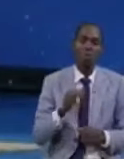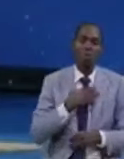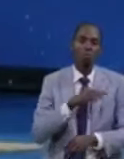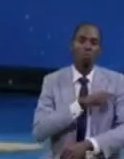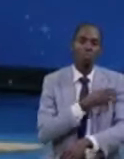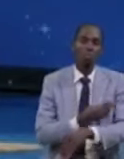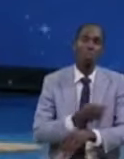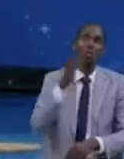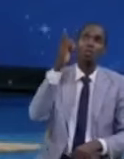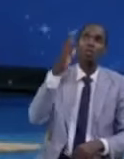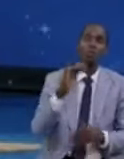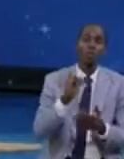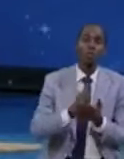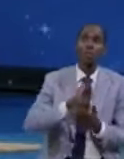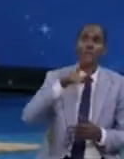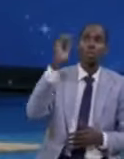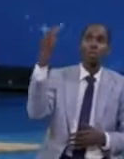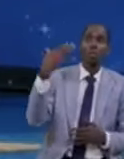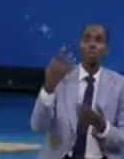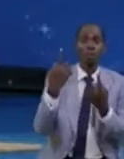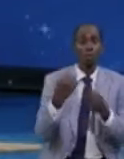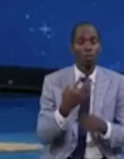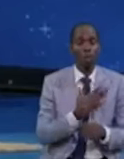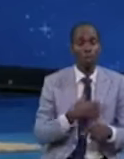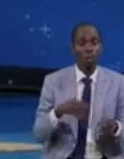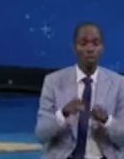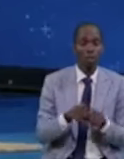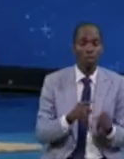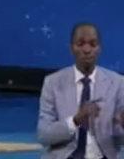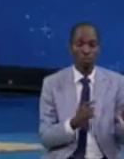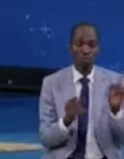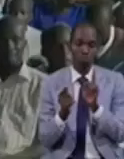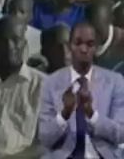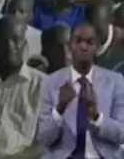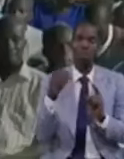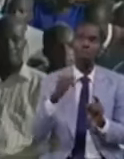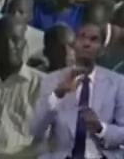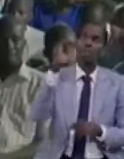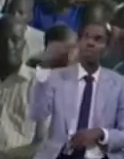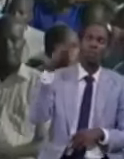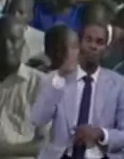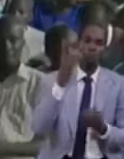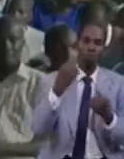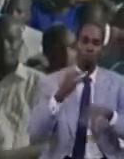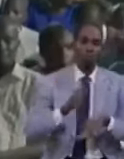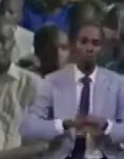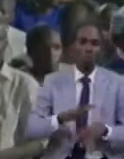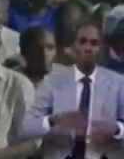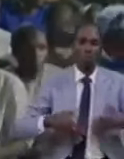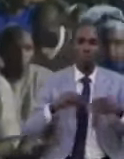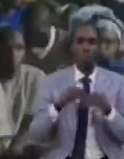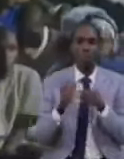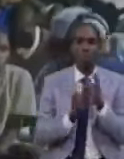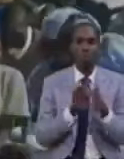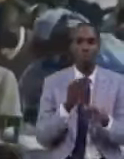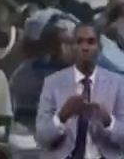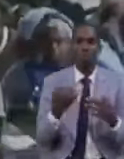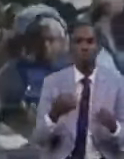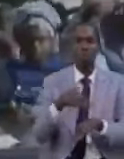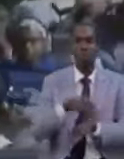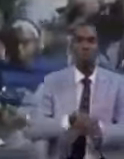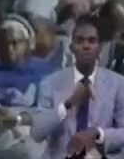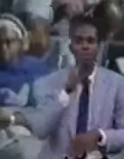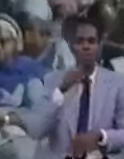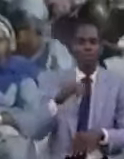vient et comme tu viens cette grâce viendra dans ta vie ce soir soirée de grâce pour toi